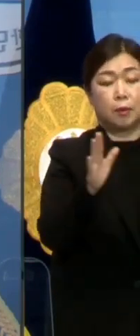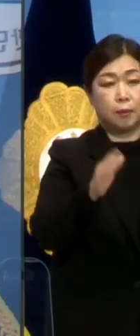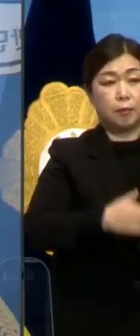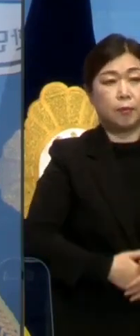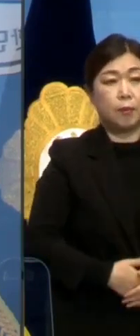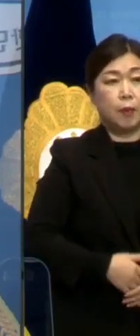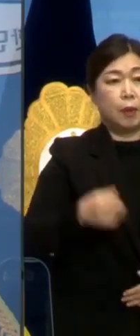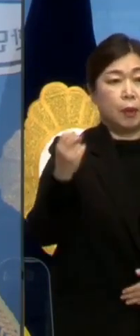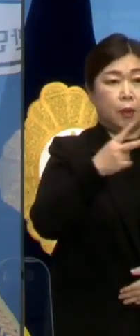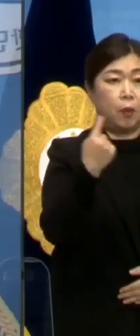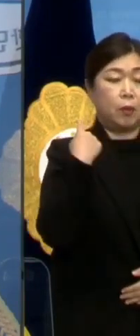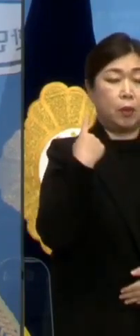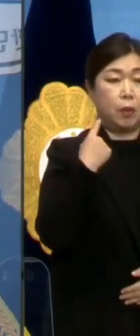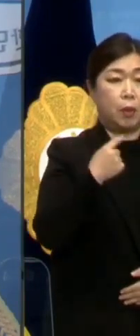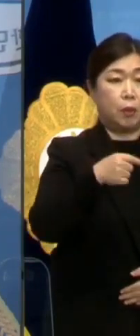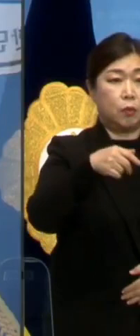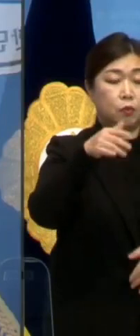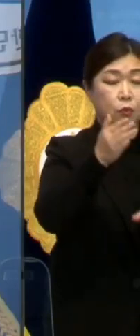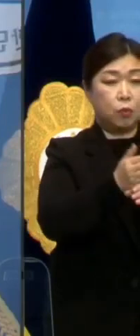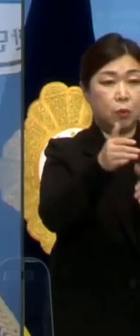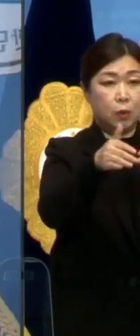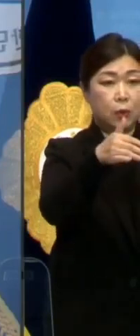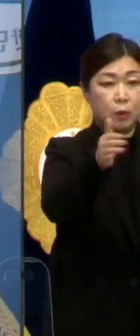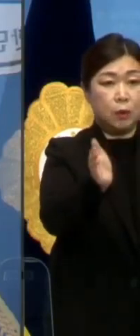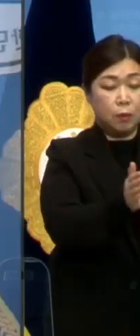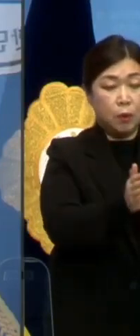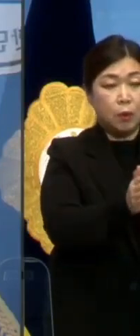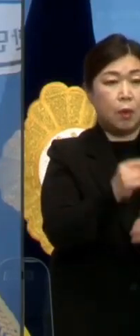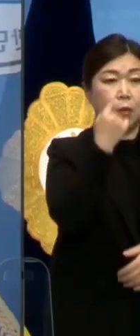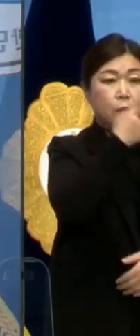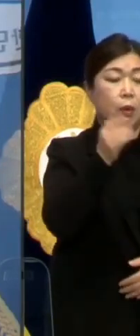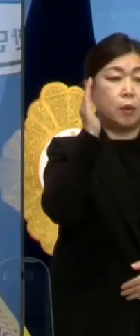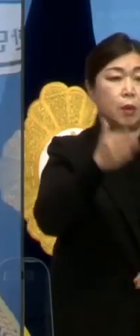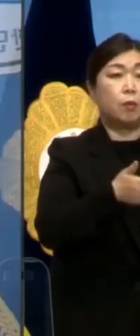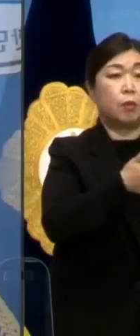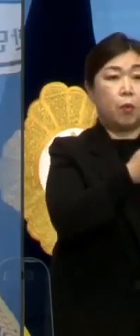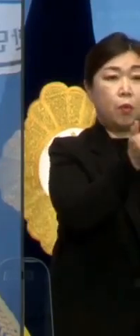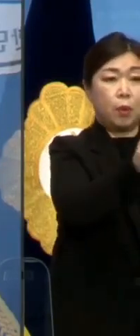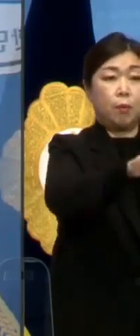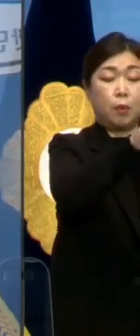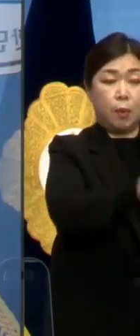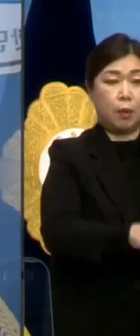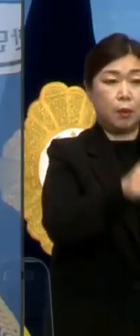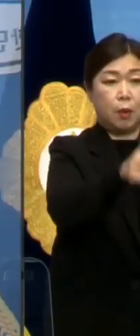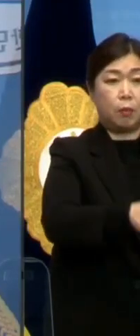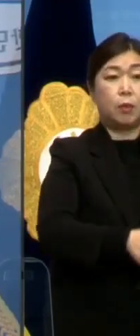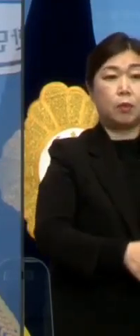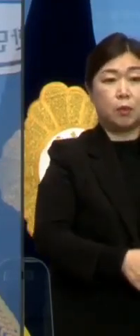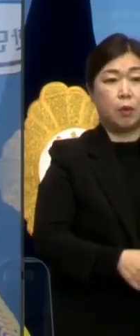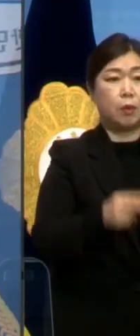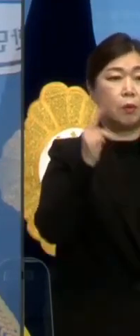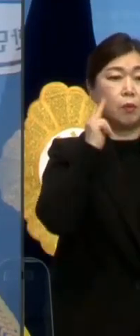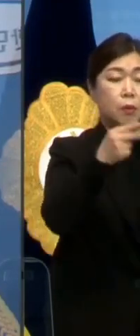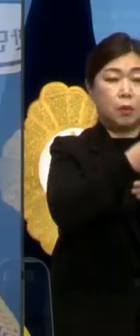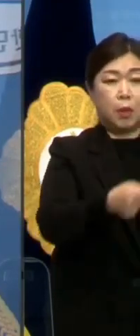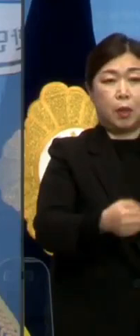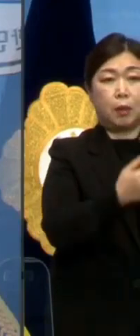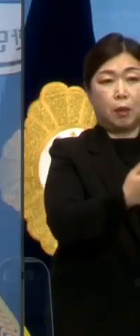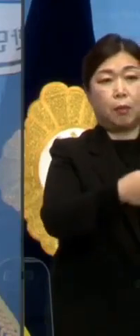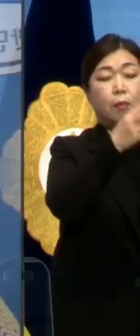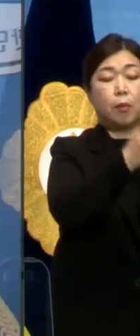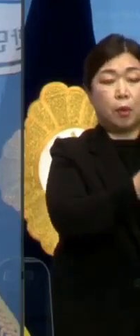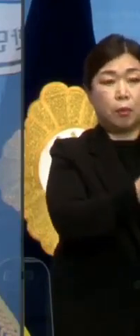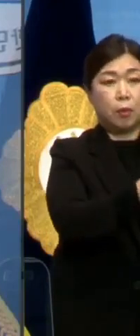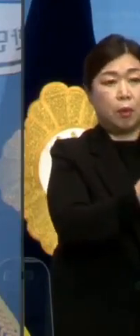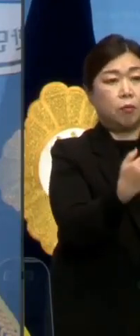말씀드리겠습니다. 어제 중기부 차관의 구두 제안으로 5인 미만 사업장의 중대재해기업처벌법의 유예도